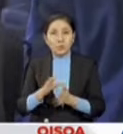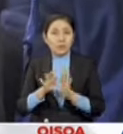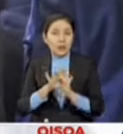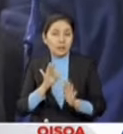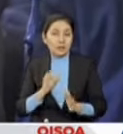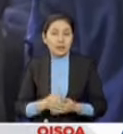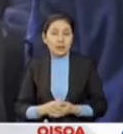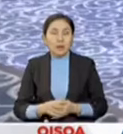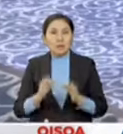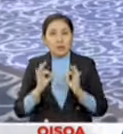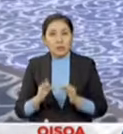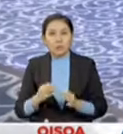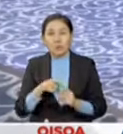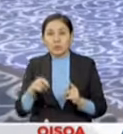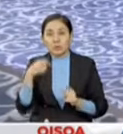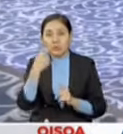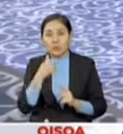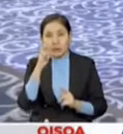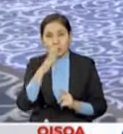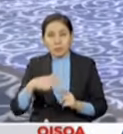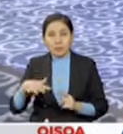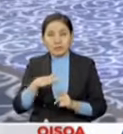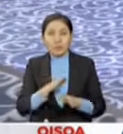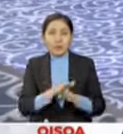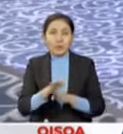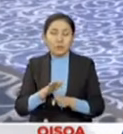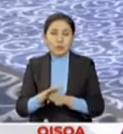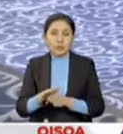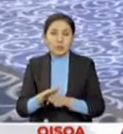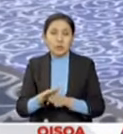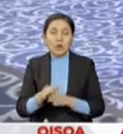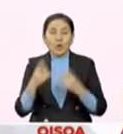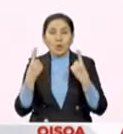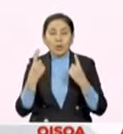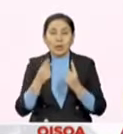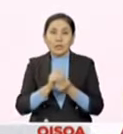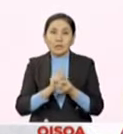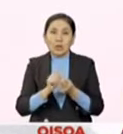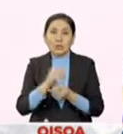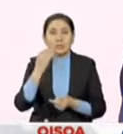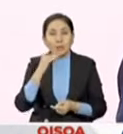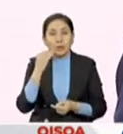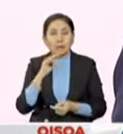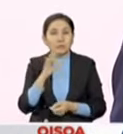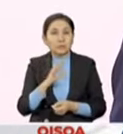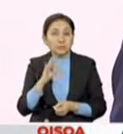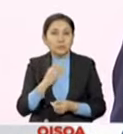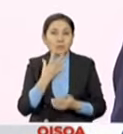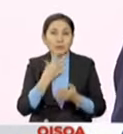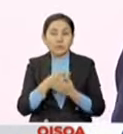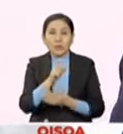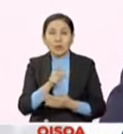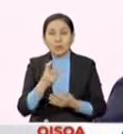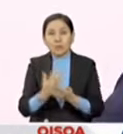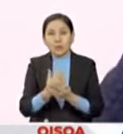tanlanmagan. Dar haqiqat, so'nggi yillarda mamlakatimizda amalga oshirilayotgan ulkan islohotlar samarasi o'laroq aholining